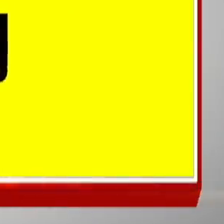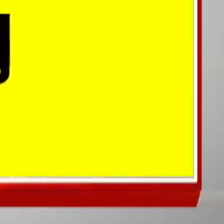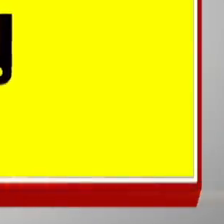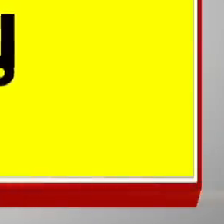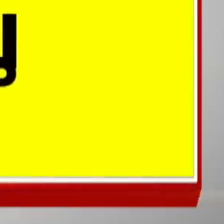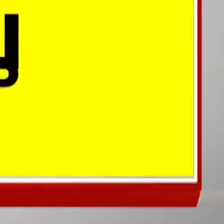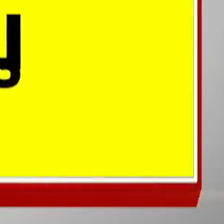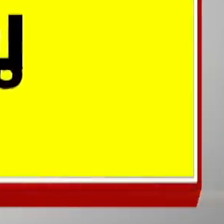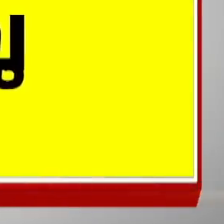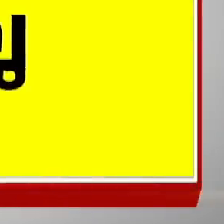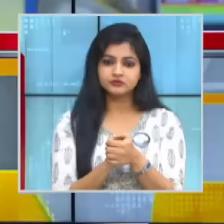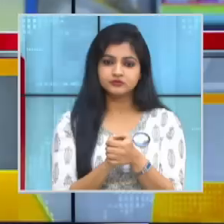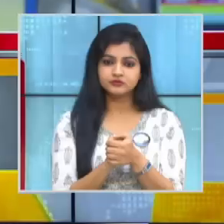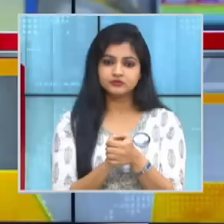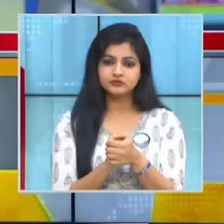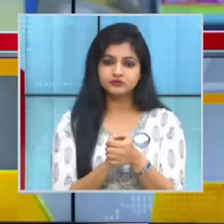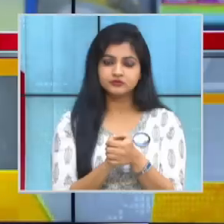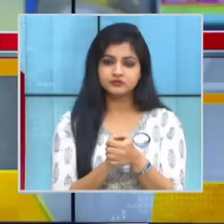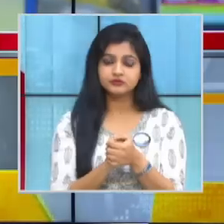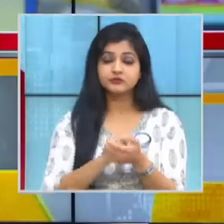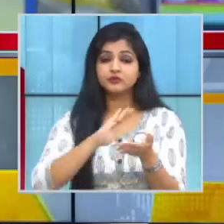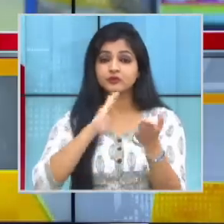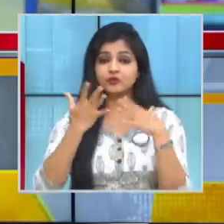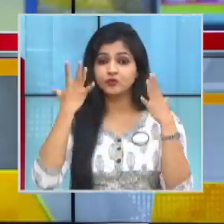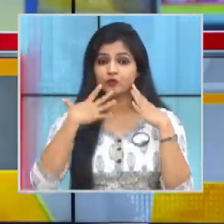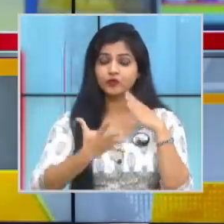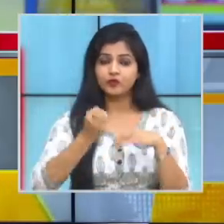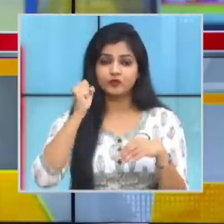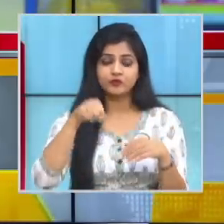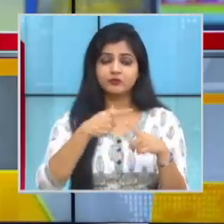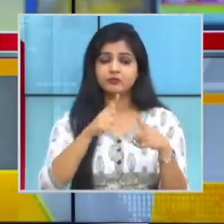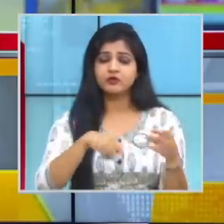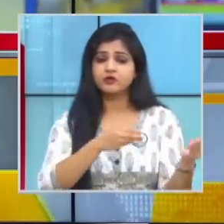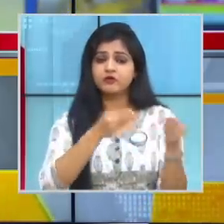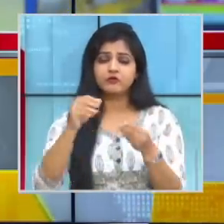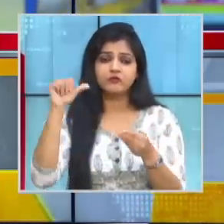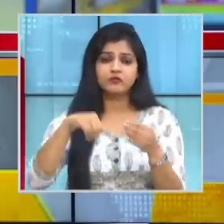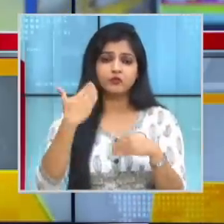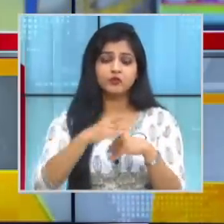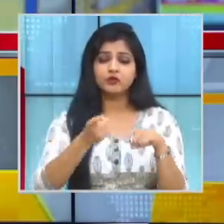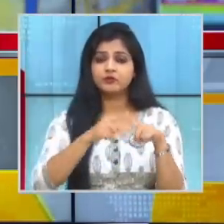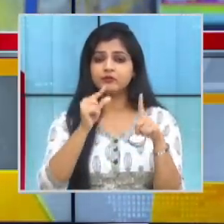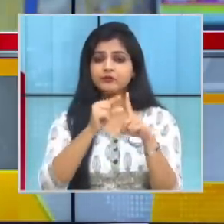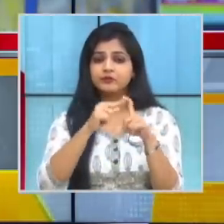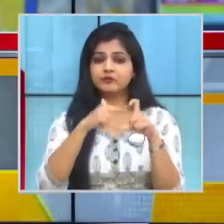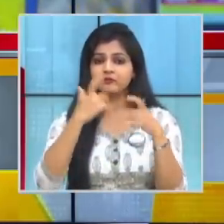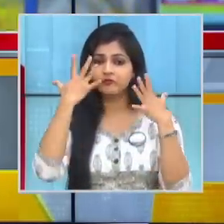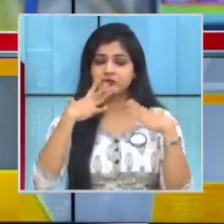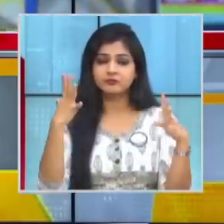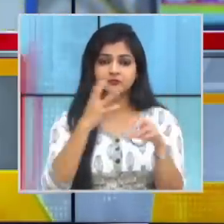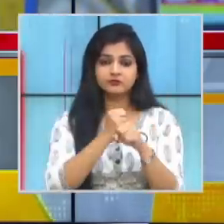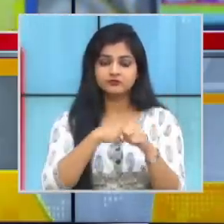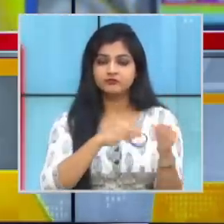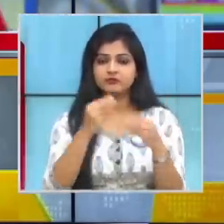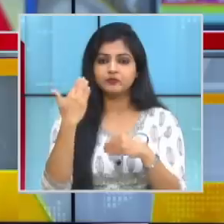സംഘം അറിയിച്ചിരുന്നു. ഹെലികോപ്റ്റർ സ്ഥലത്തെത്തി നൽകിയത് ഗ്ലൗസുകളും പാക്കിംഗ് ബാഗുകളും മാത്രമാണ് എന്നാണ് ഇപ്പോൾ ആ തെരച്ചിൽ സംഘത്തിൻ്റെ ഭാഗമായ അലി നമ്മളോട്